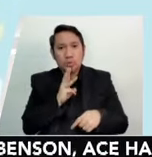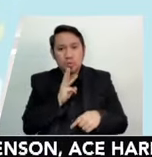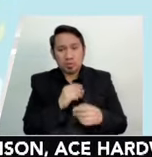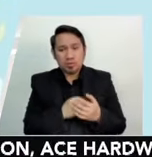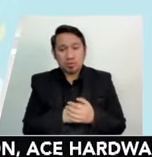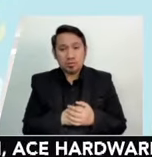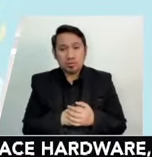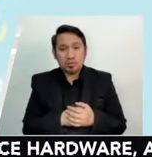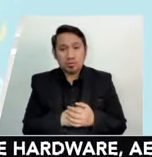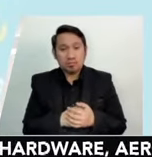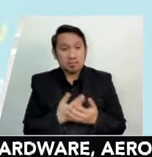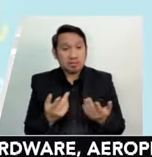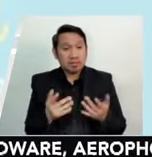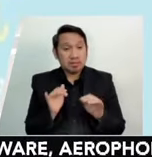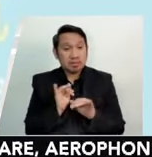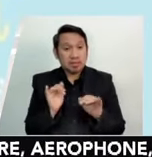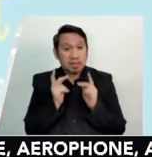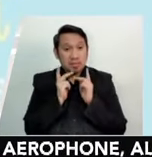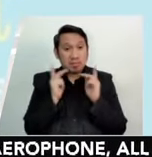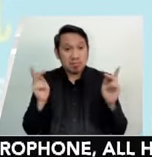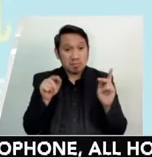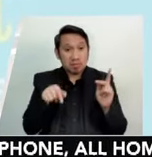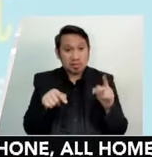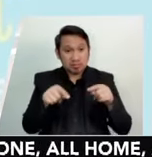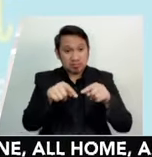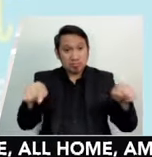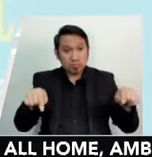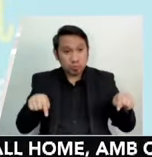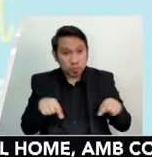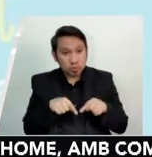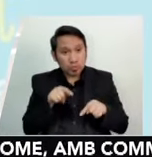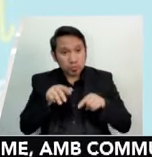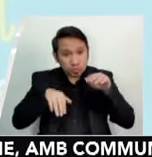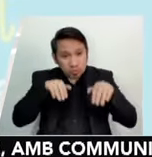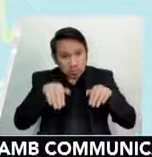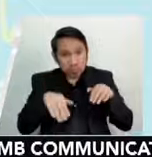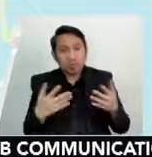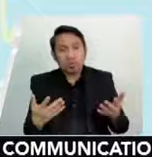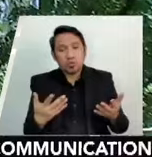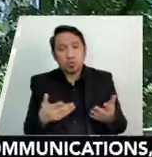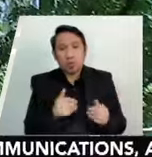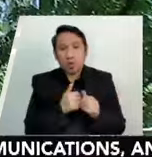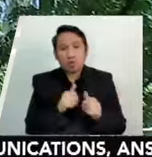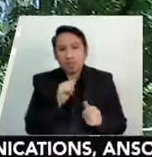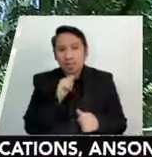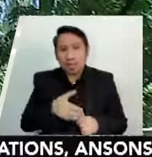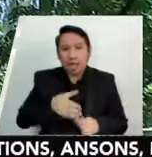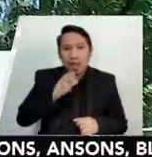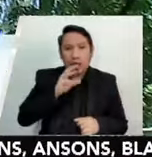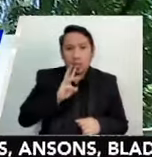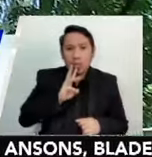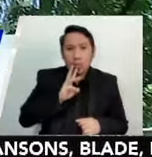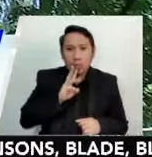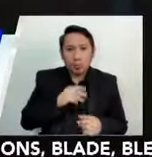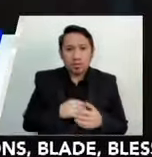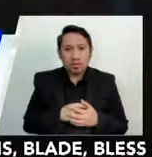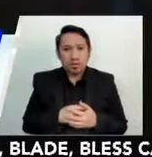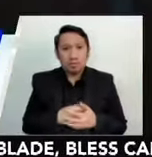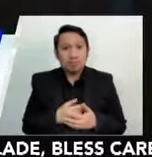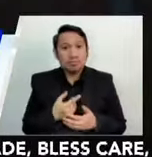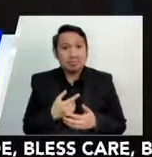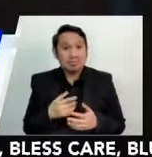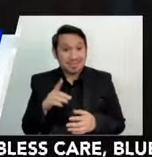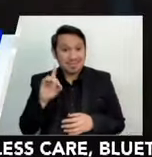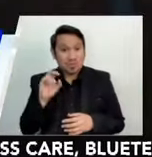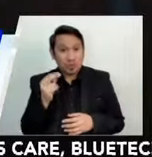public pool, paalalahanan ng mga bata na iwasang makainom ng tubig. Dagdag pa ng DOH. After